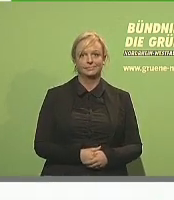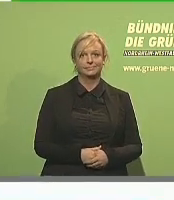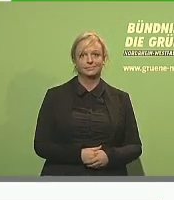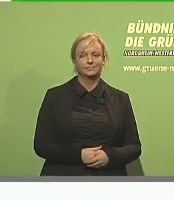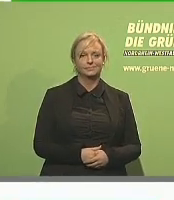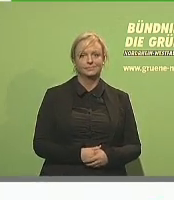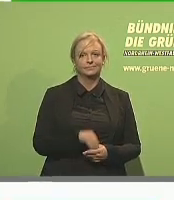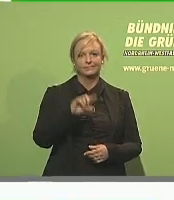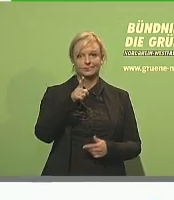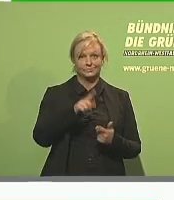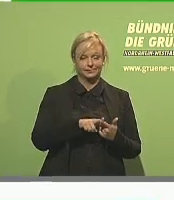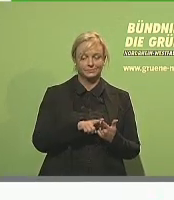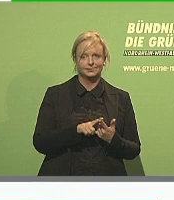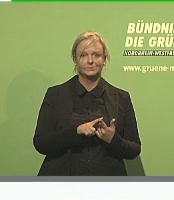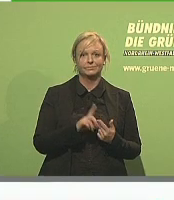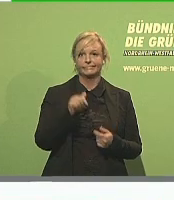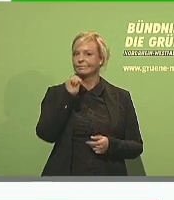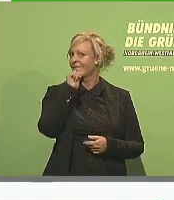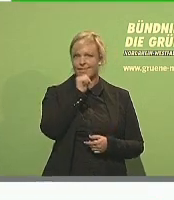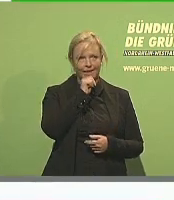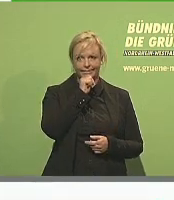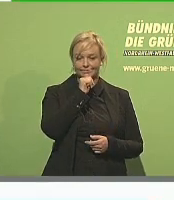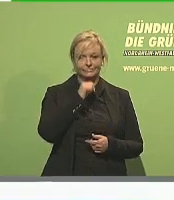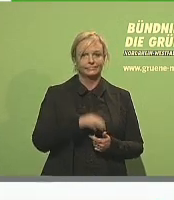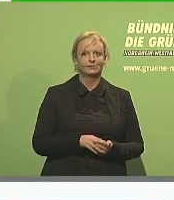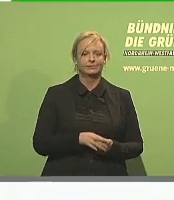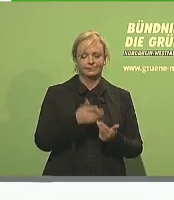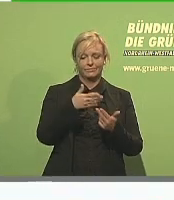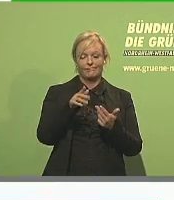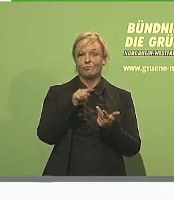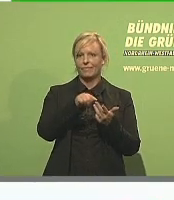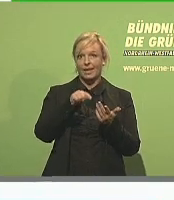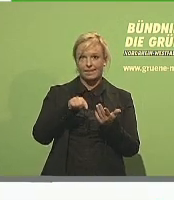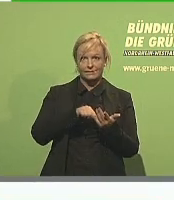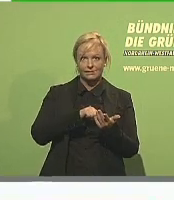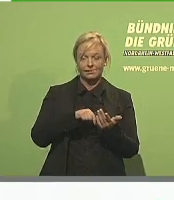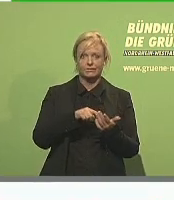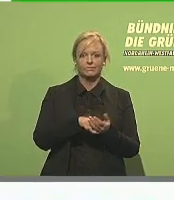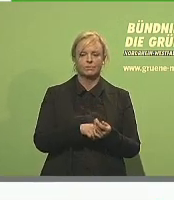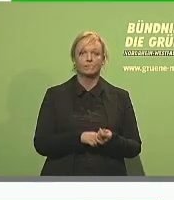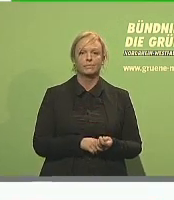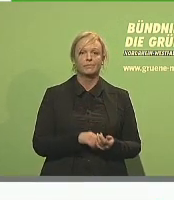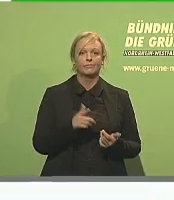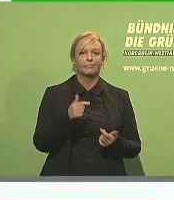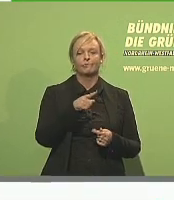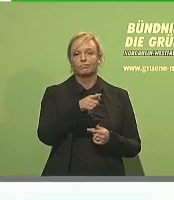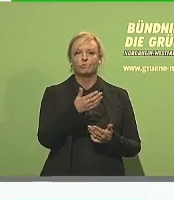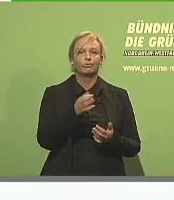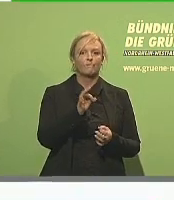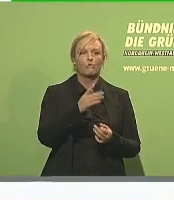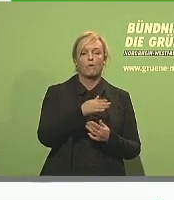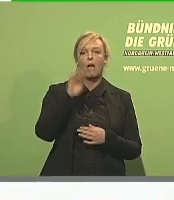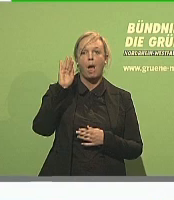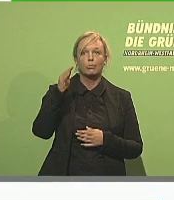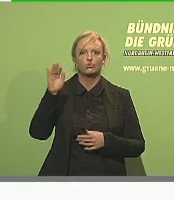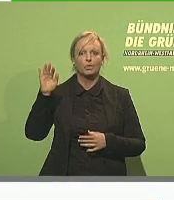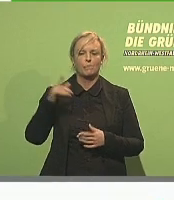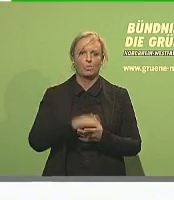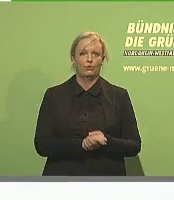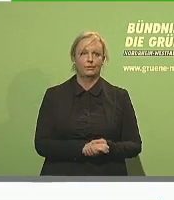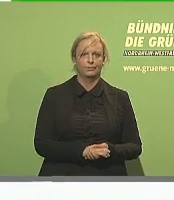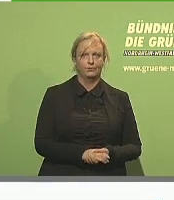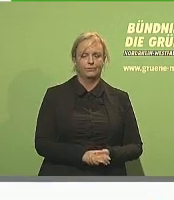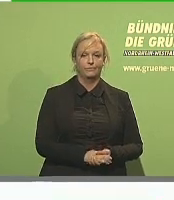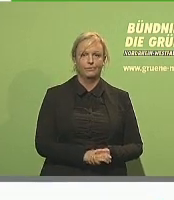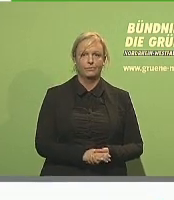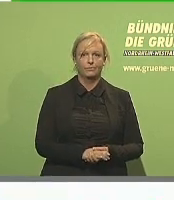die Taste 2 steht immer für Nein und die weiteren Tasten werden dann belegt mit den Abstimmungen, die wir dann